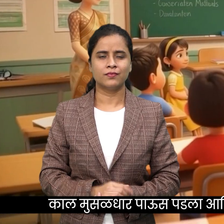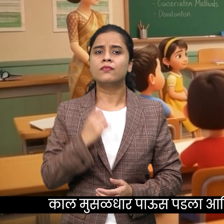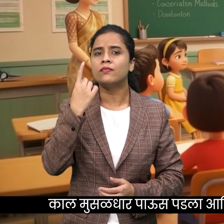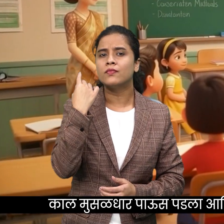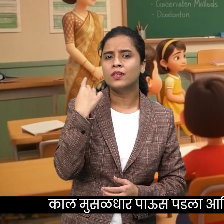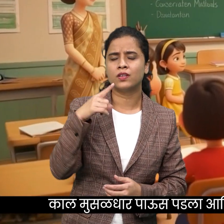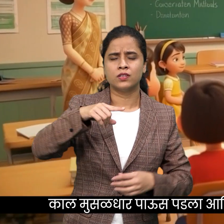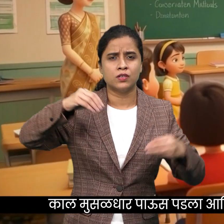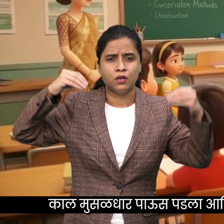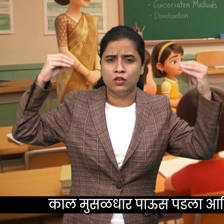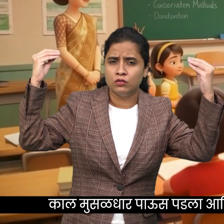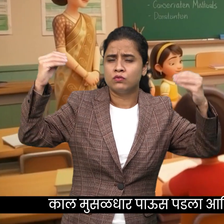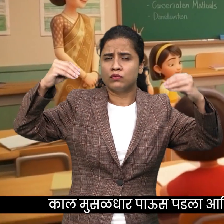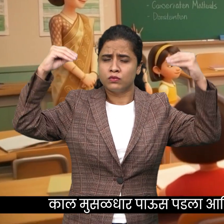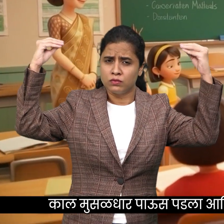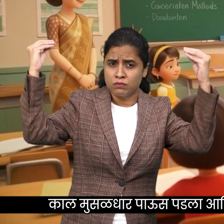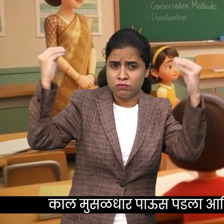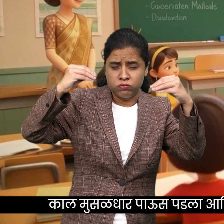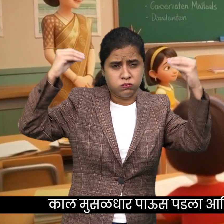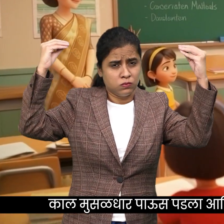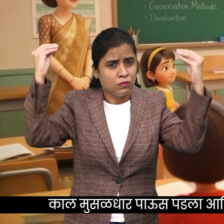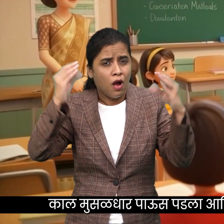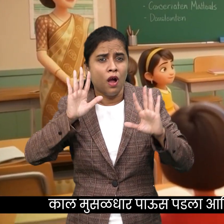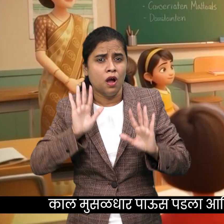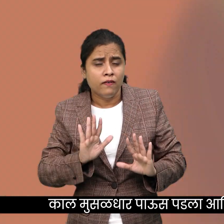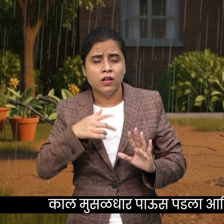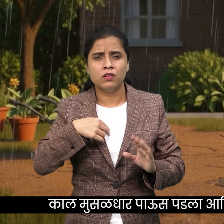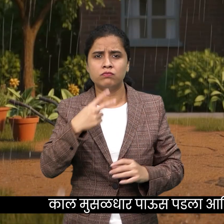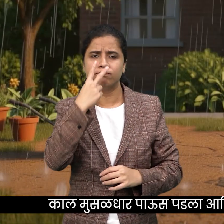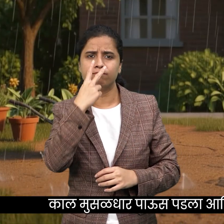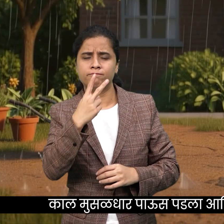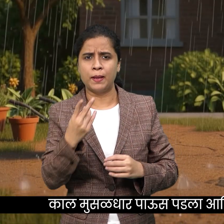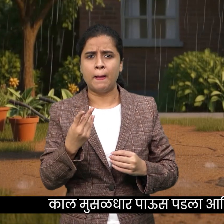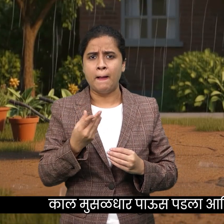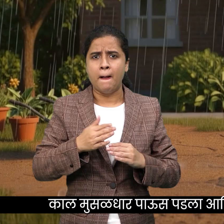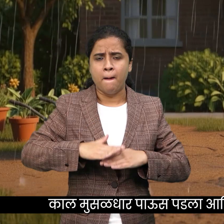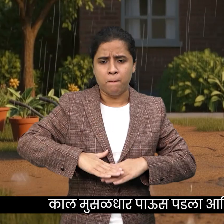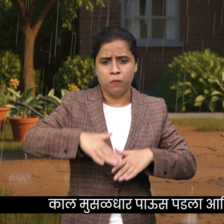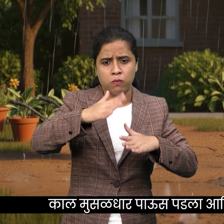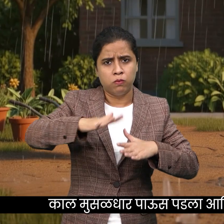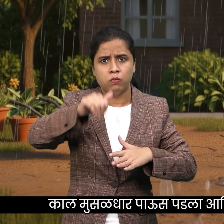काल मुसळधार पाऊस पडला आणि मी खूप पाणी वाया जात असल्याचे पाहिले.